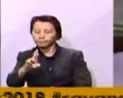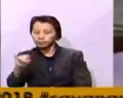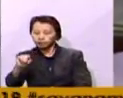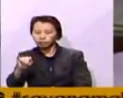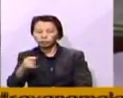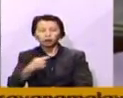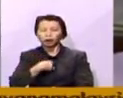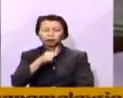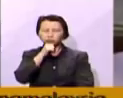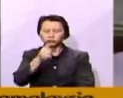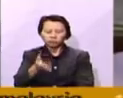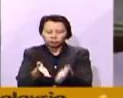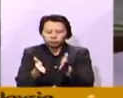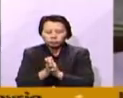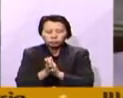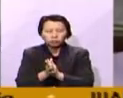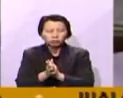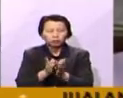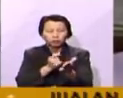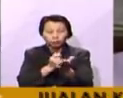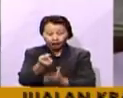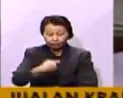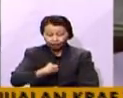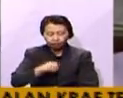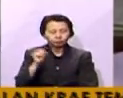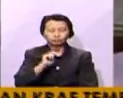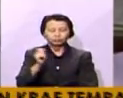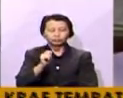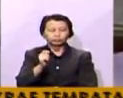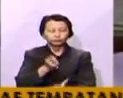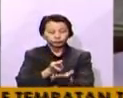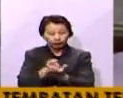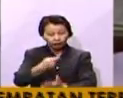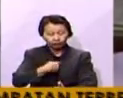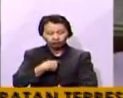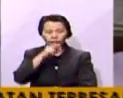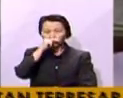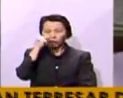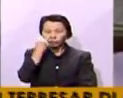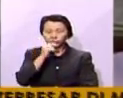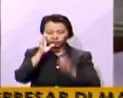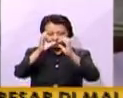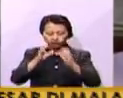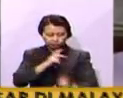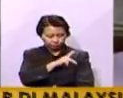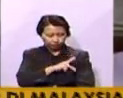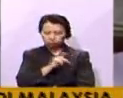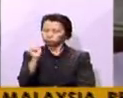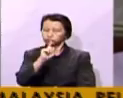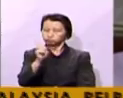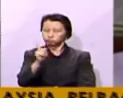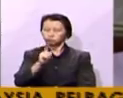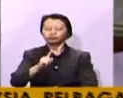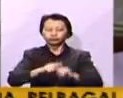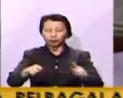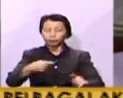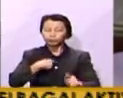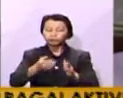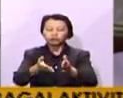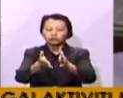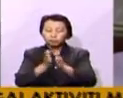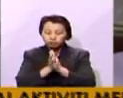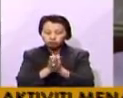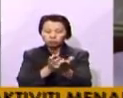Saya tak tuntut taat pada saya, Najib, secara peribadi. Tapi saya tuntut